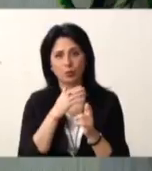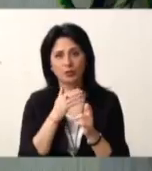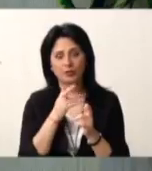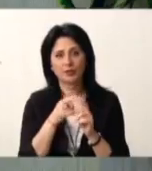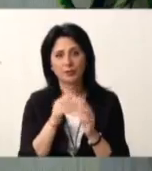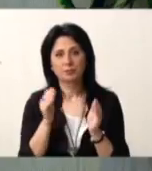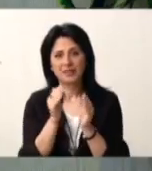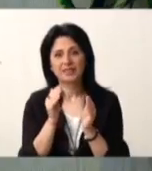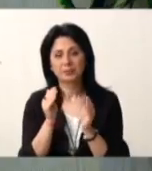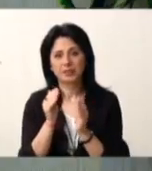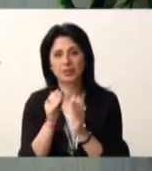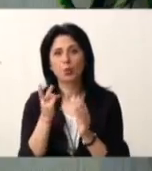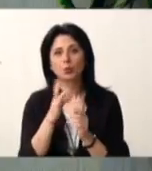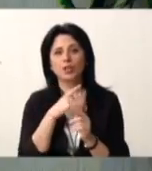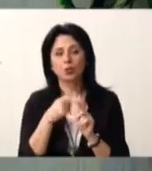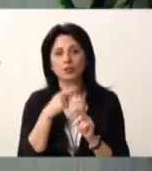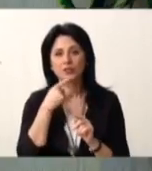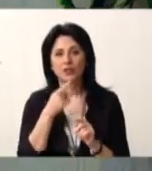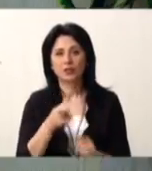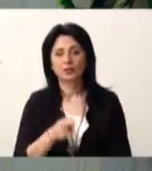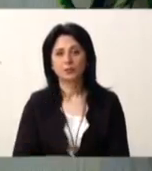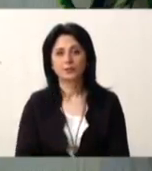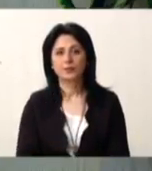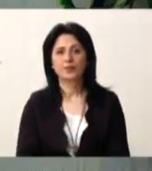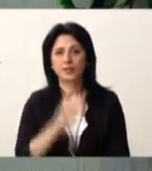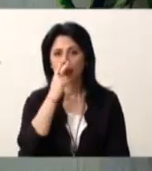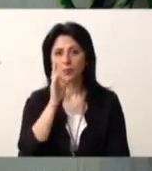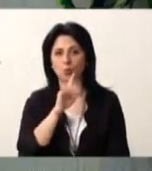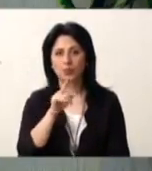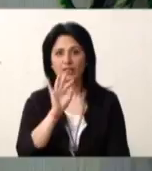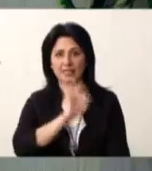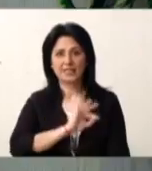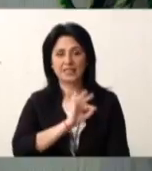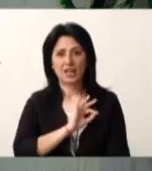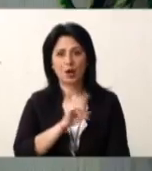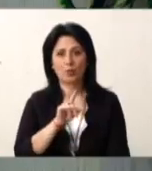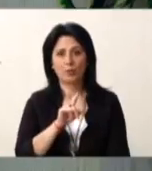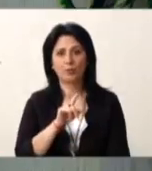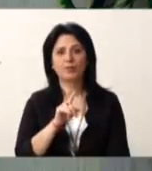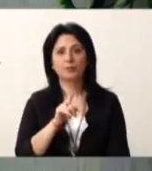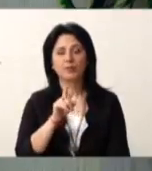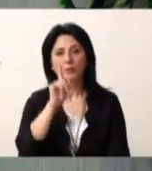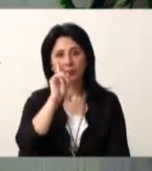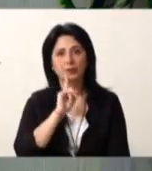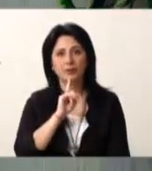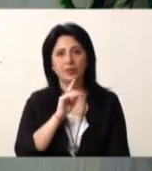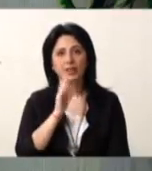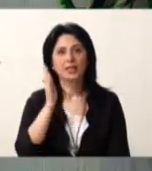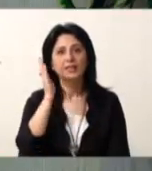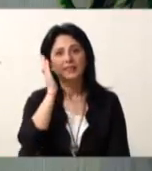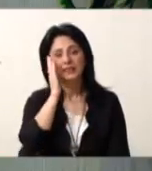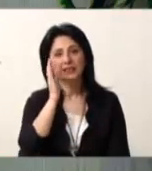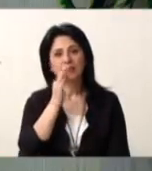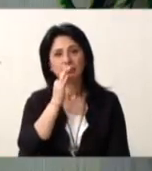მცირე ულუფებით. ასევე უნდა ვთქვათ, რომ მიუხედავად მათი სარგებლობისა, არასოდეს მივცეთ ძილის წინა